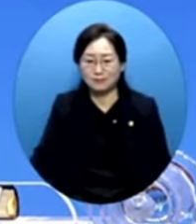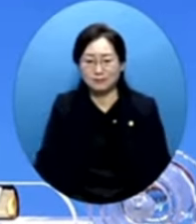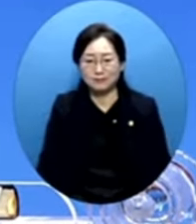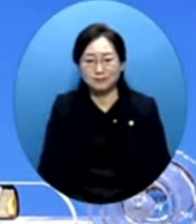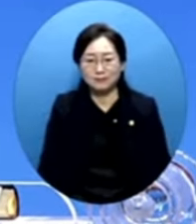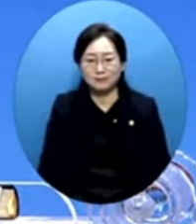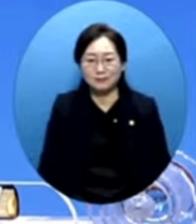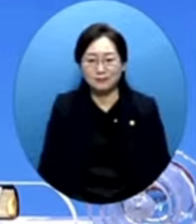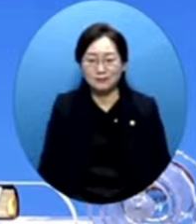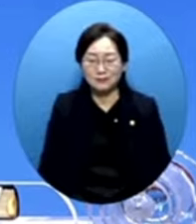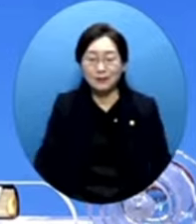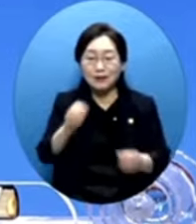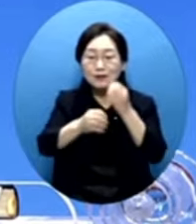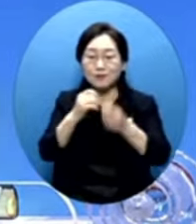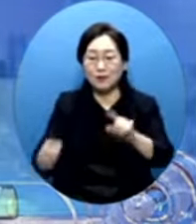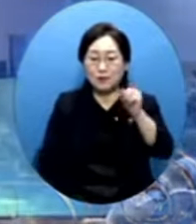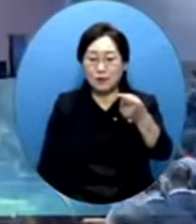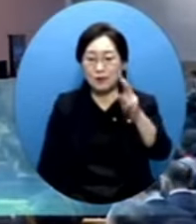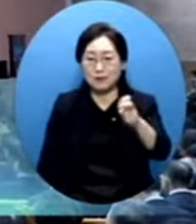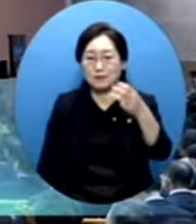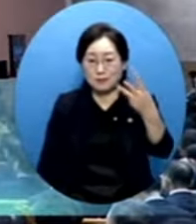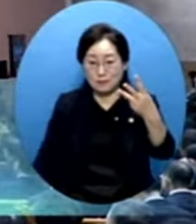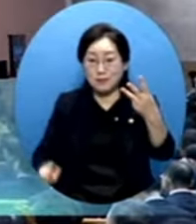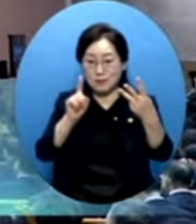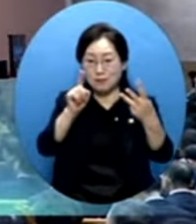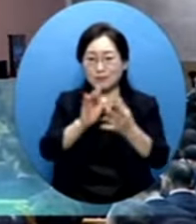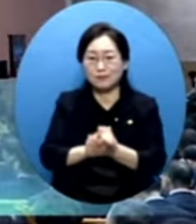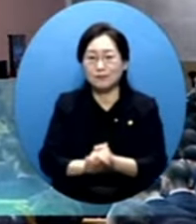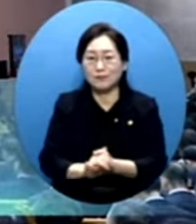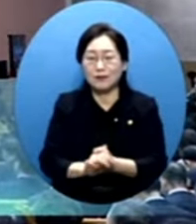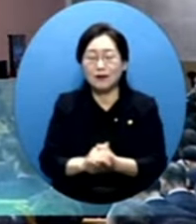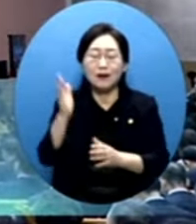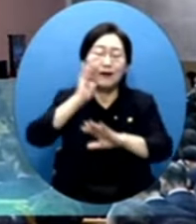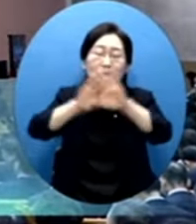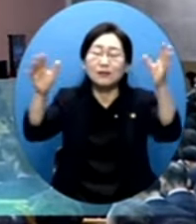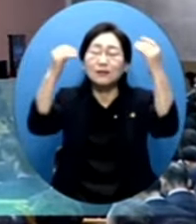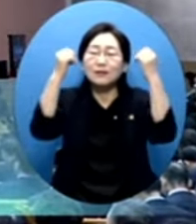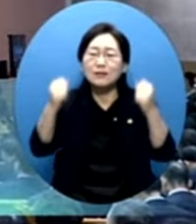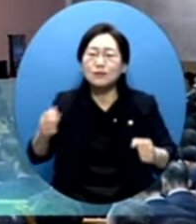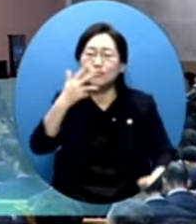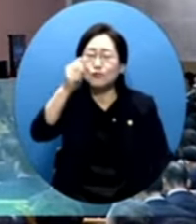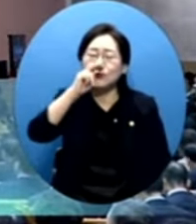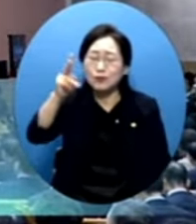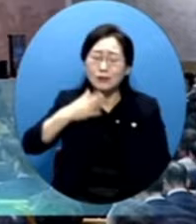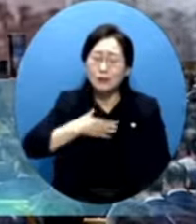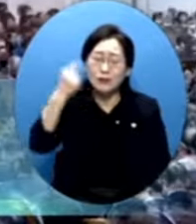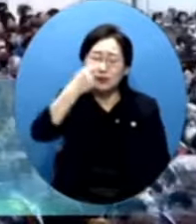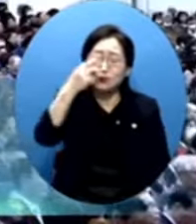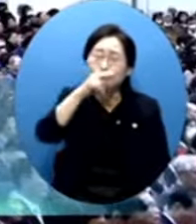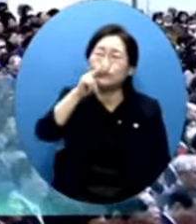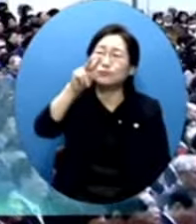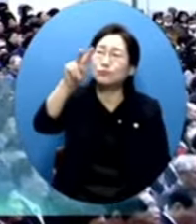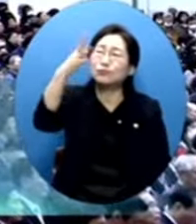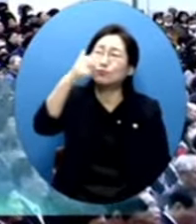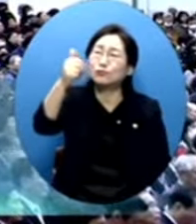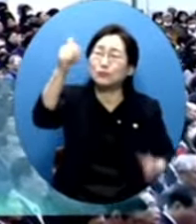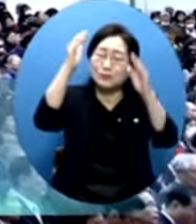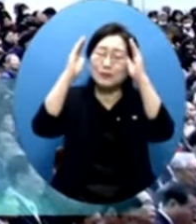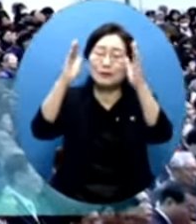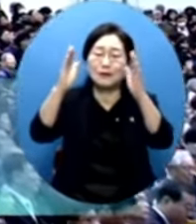아멘 시편 123편 이어가지 고백합니다 하늘에 계시는 주여 내가 눈을 들어 주께 향하나이다